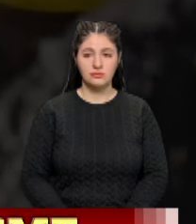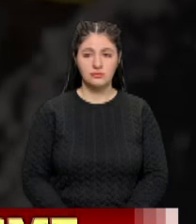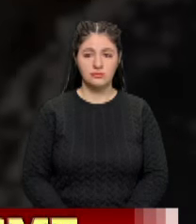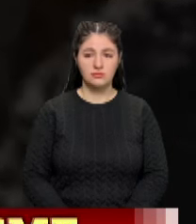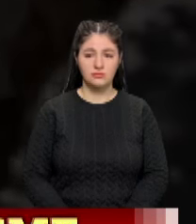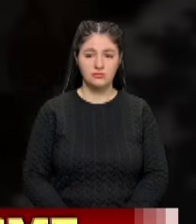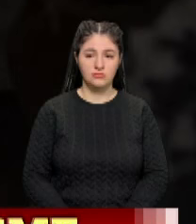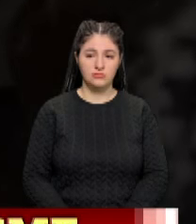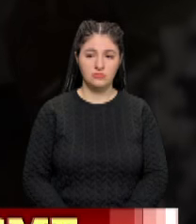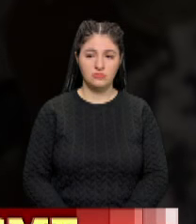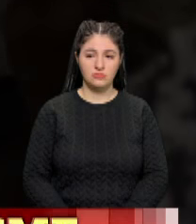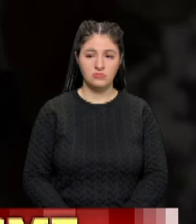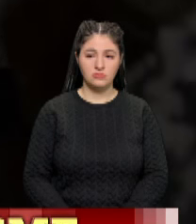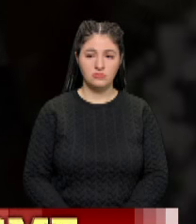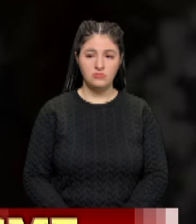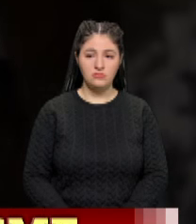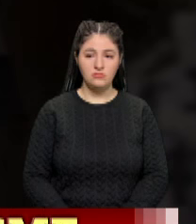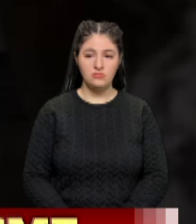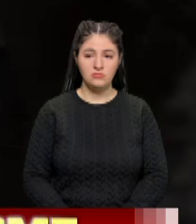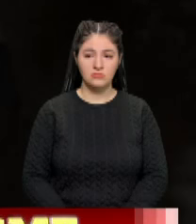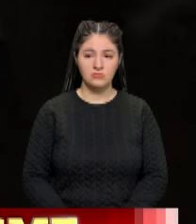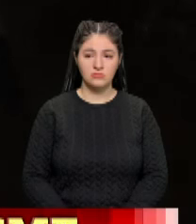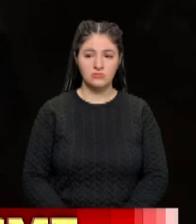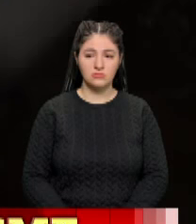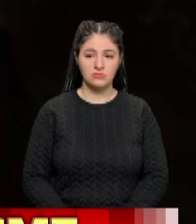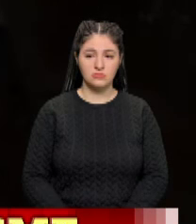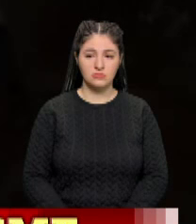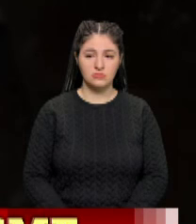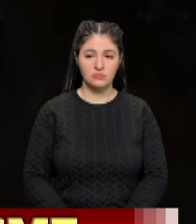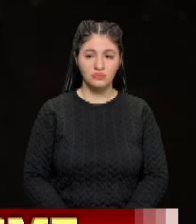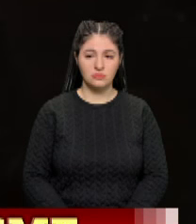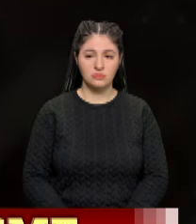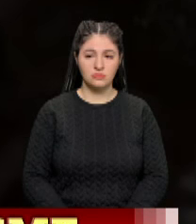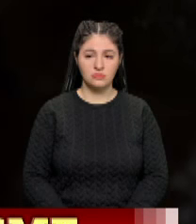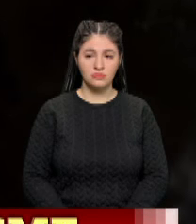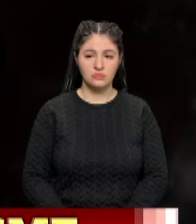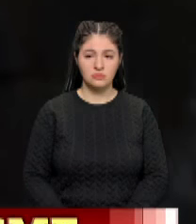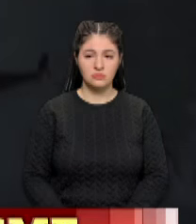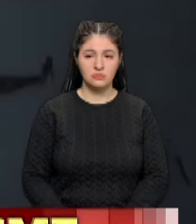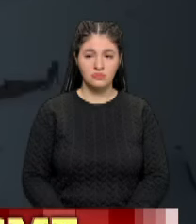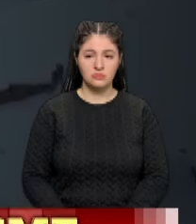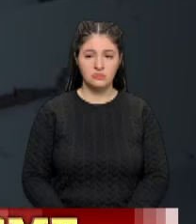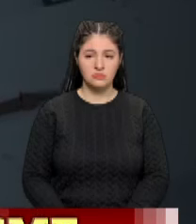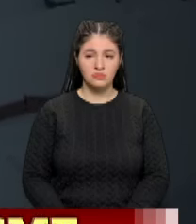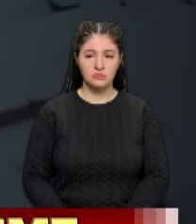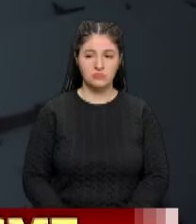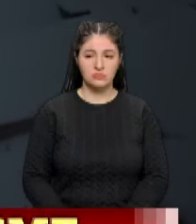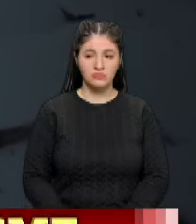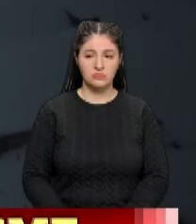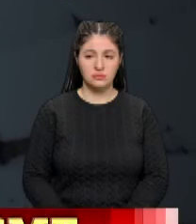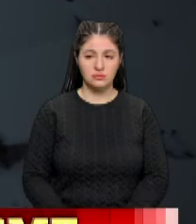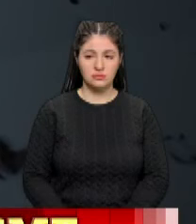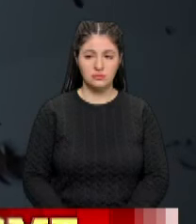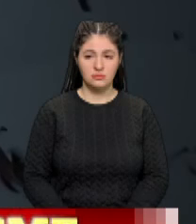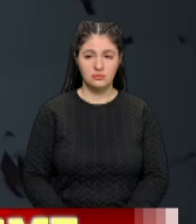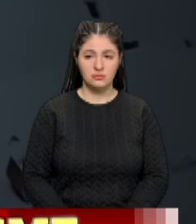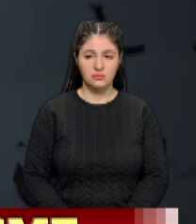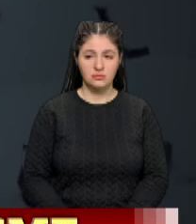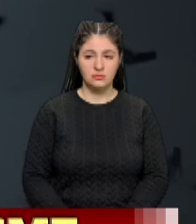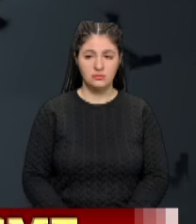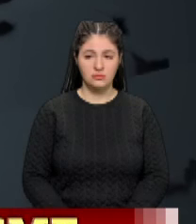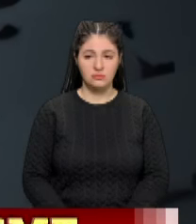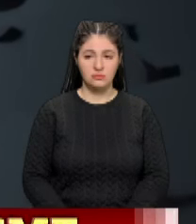geceden. Uyan, uyan yar silene, sar beni. Dağlar kışmış,